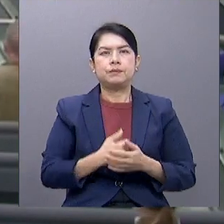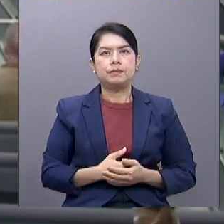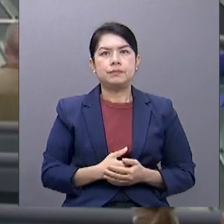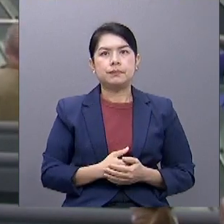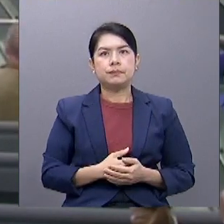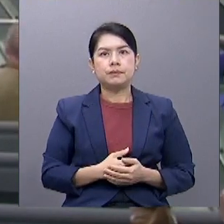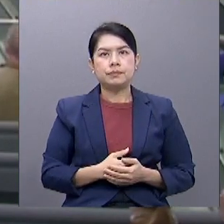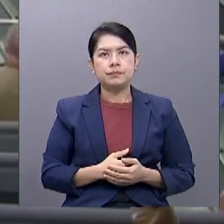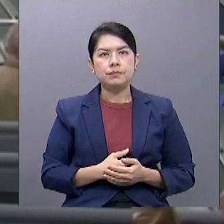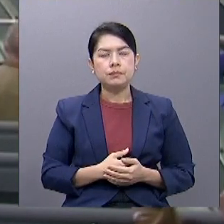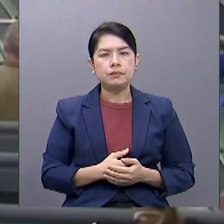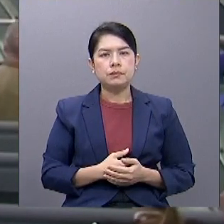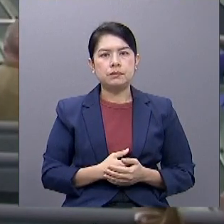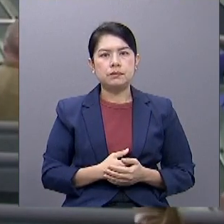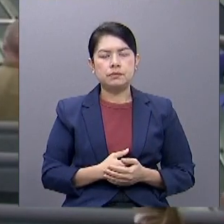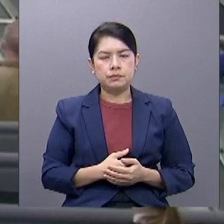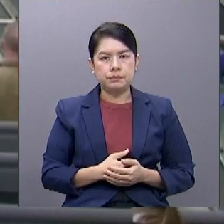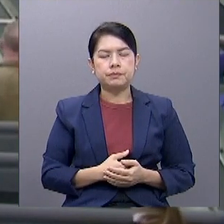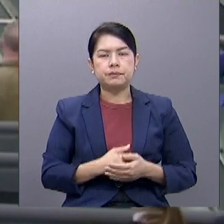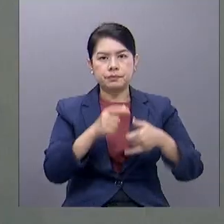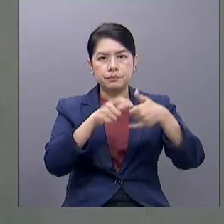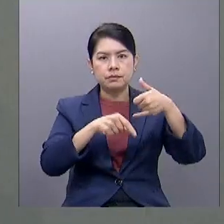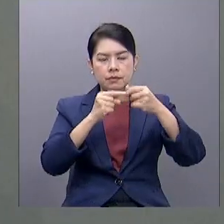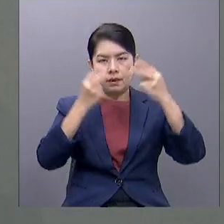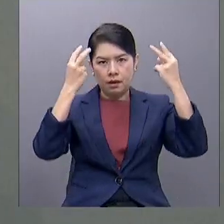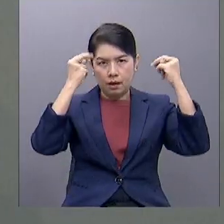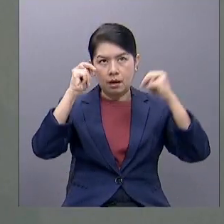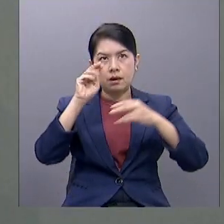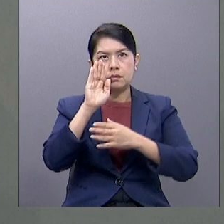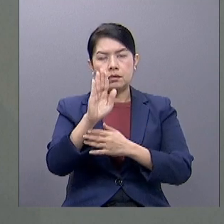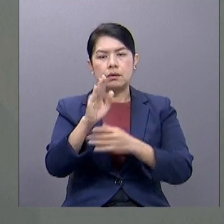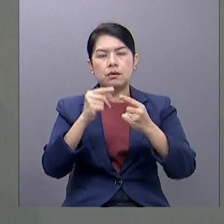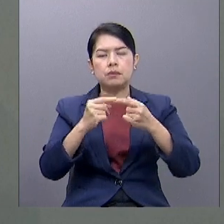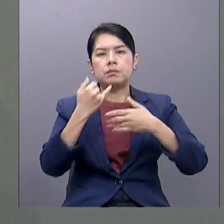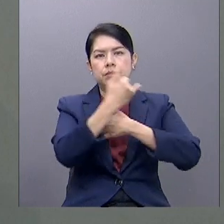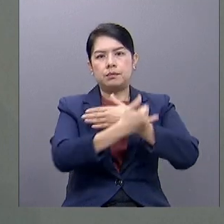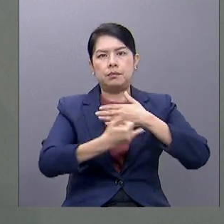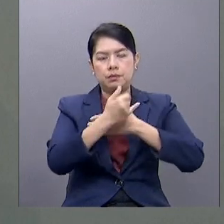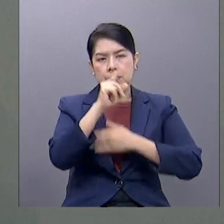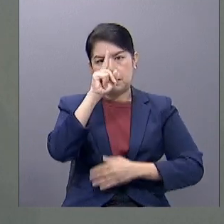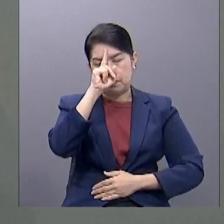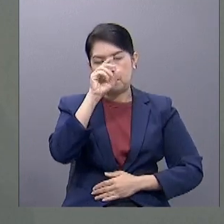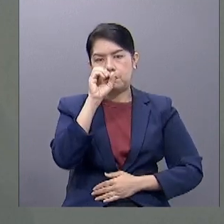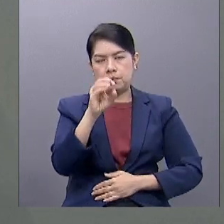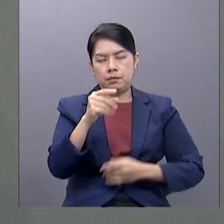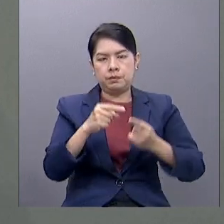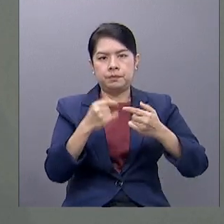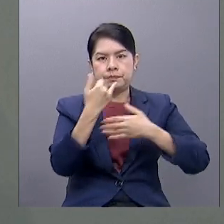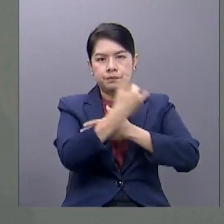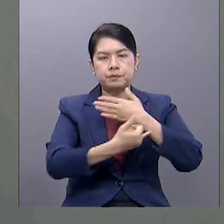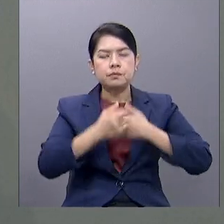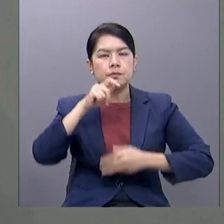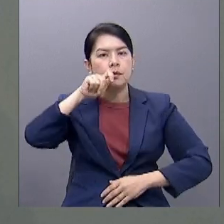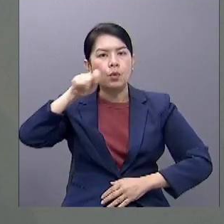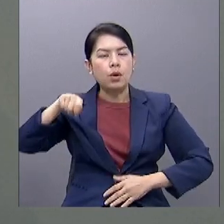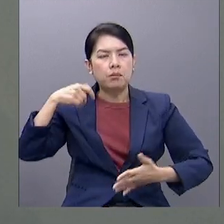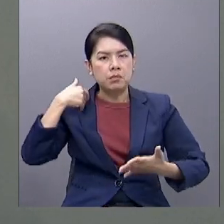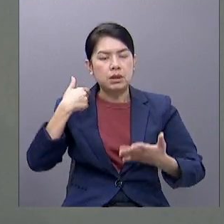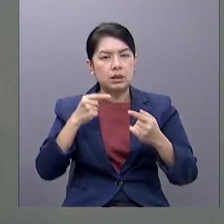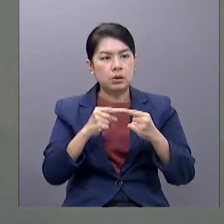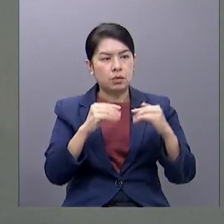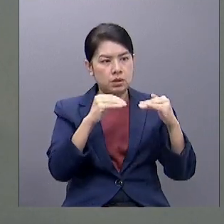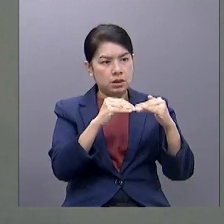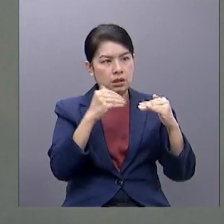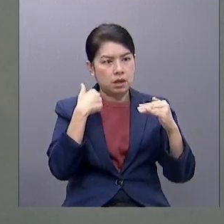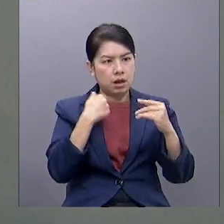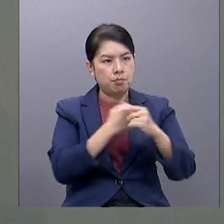โอลาฟโชนายกรัฐมนตรีของเยอรมนียืนยันค่ะว่ายูเครนมีสิทธิ์ภายใต้กฎหมายระหว่างประเทศในการปกป้องตน